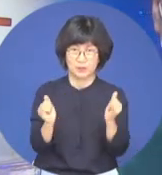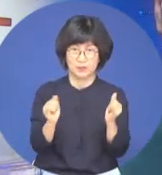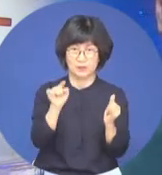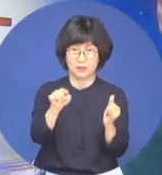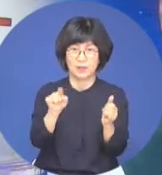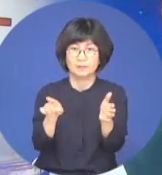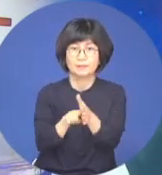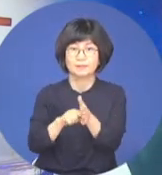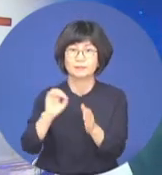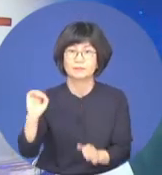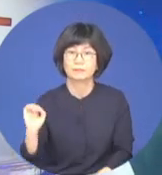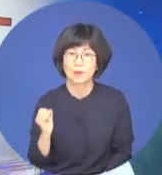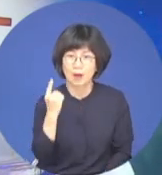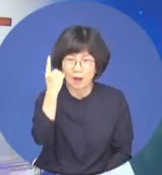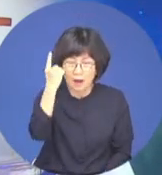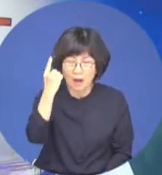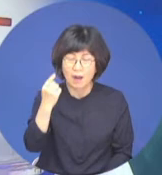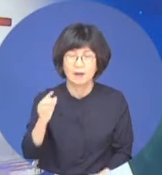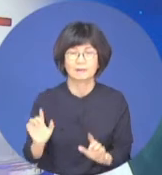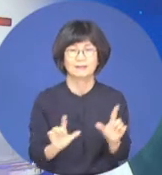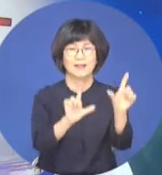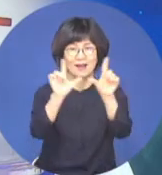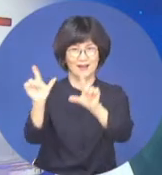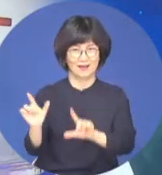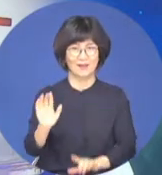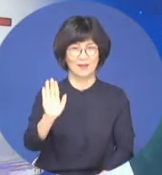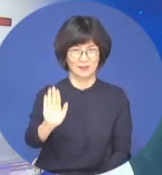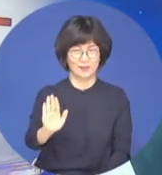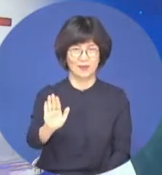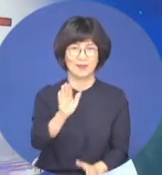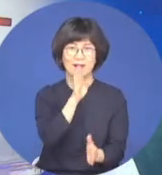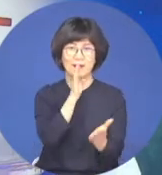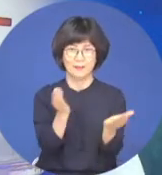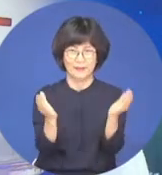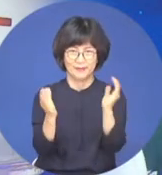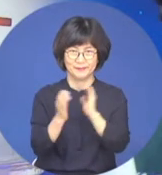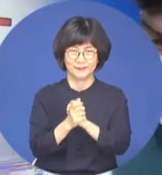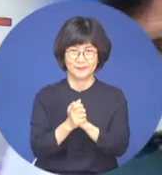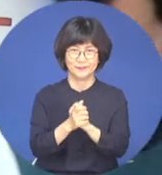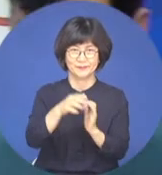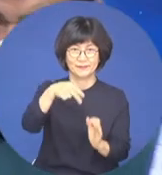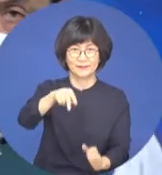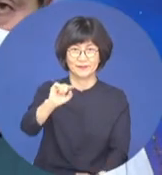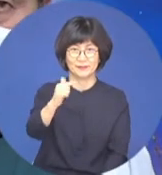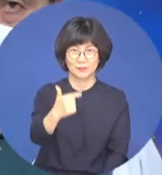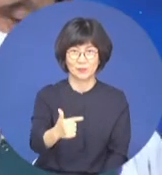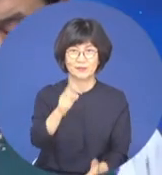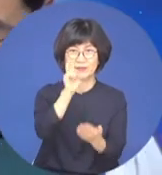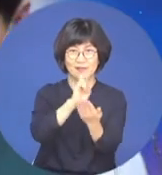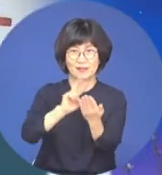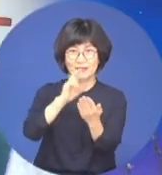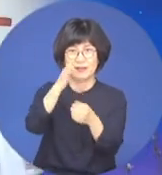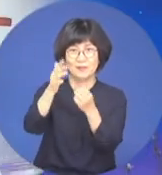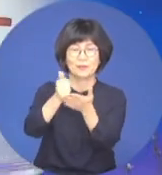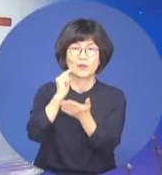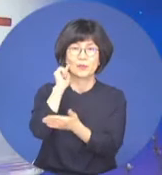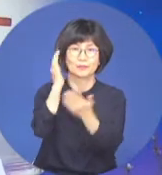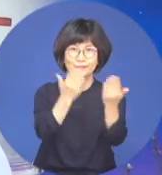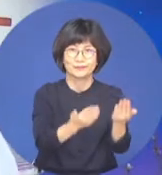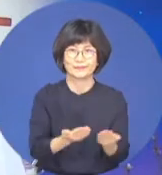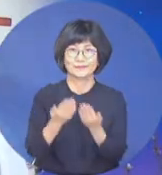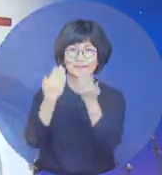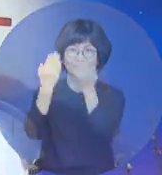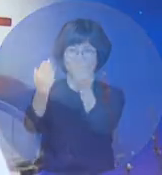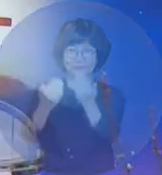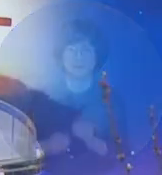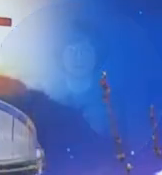그의 믿음으로 말미암아 살리라. 아멘. 시온성가대에서 찬양으로 하나님께 영광 돌리겠습니다.